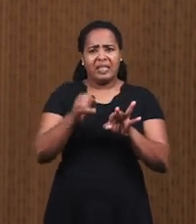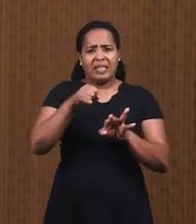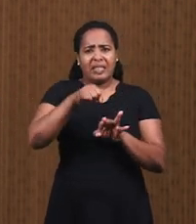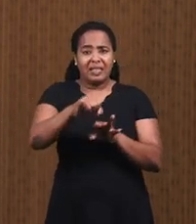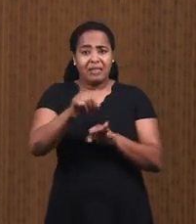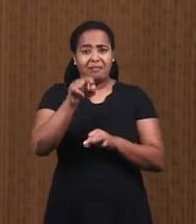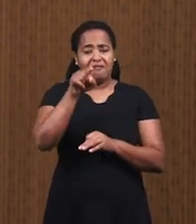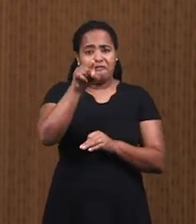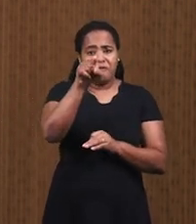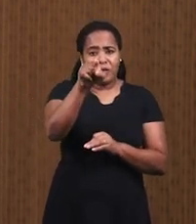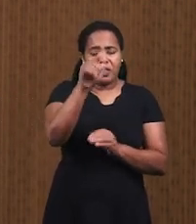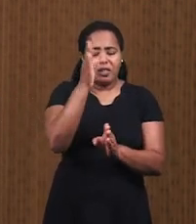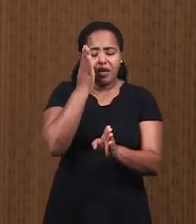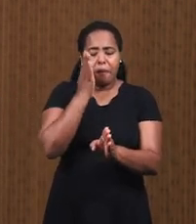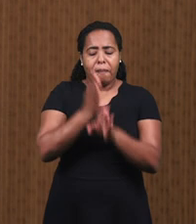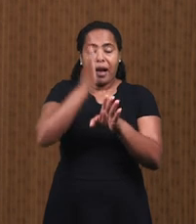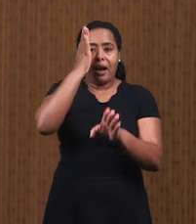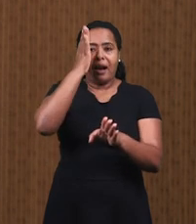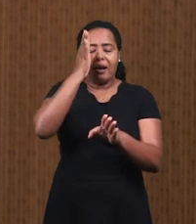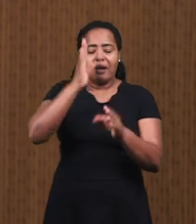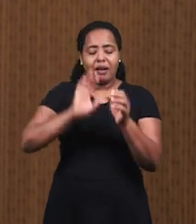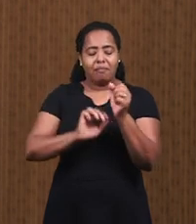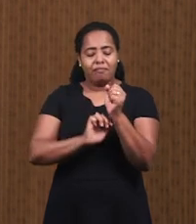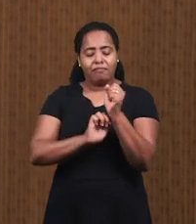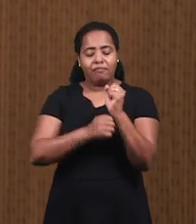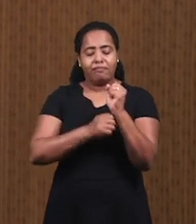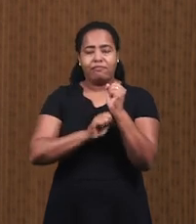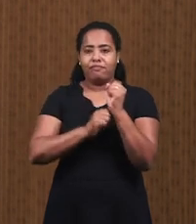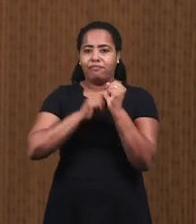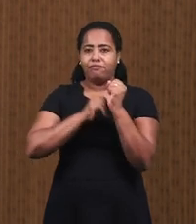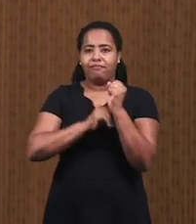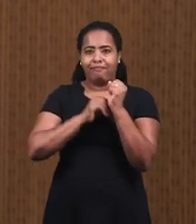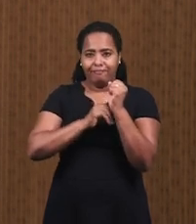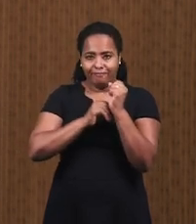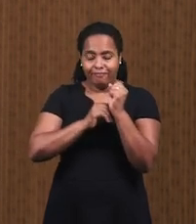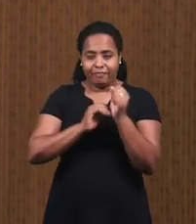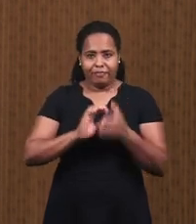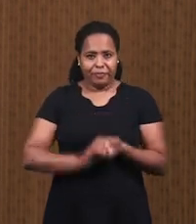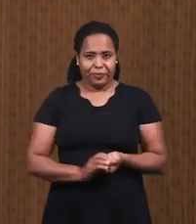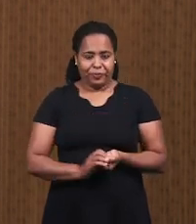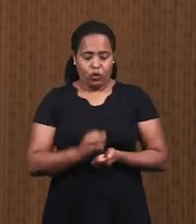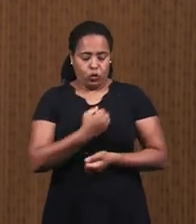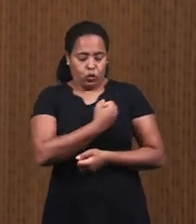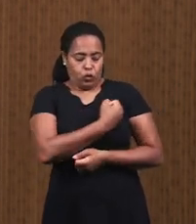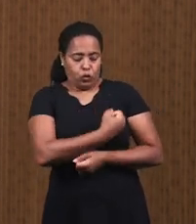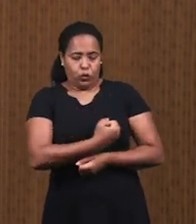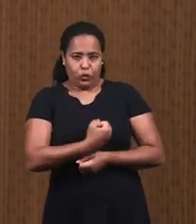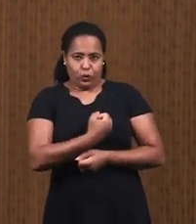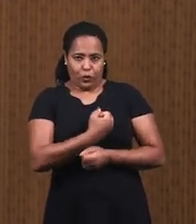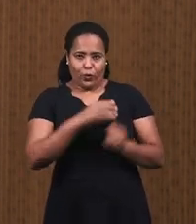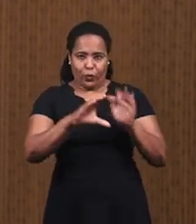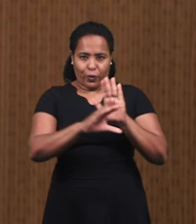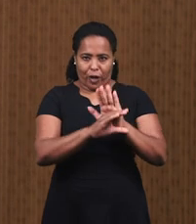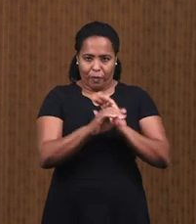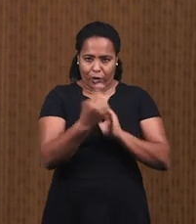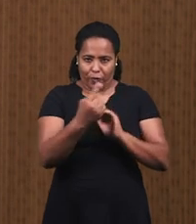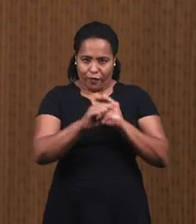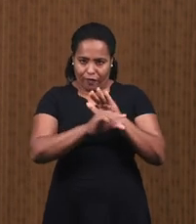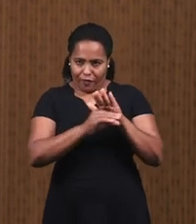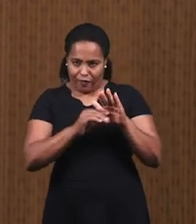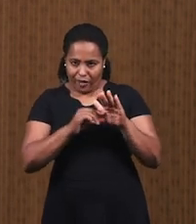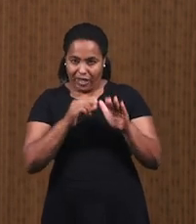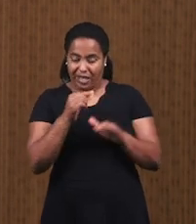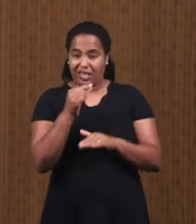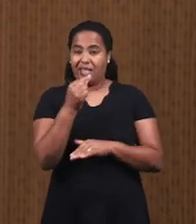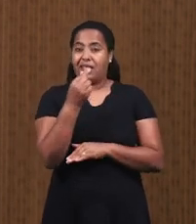проект, только если ты познаешь эту тайну лично. В книге Иоанна, Евангелие от